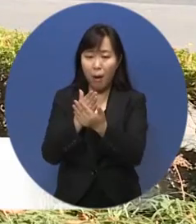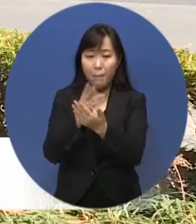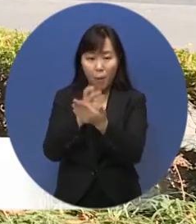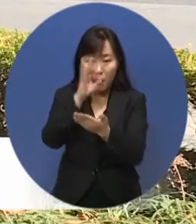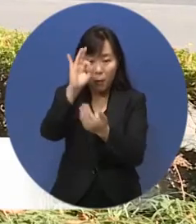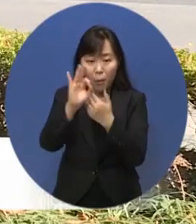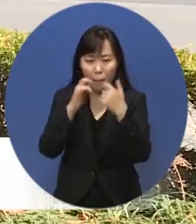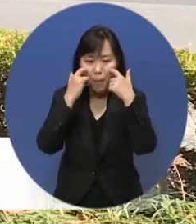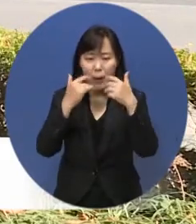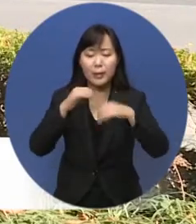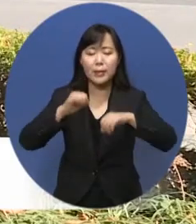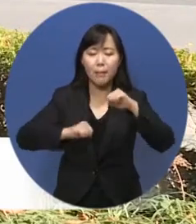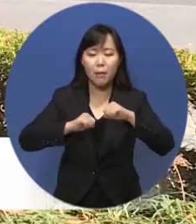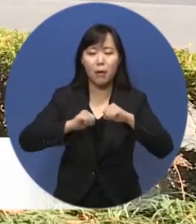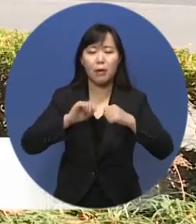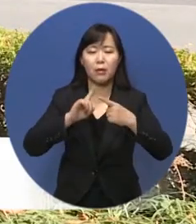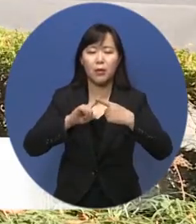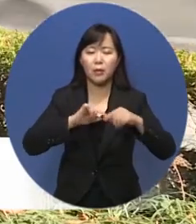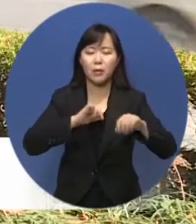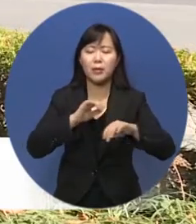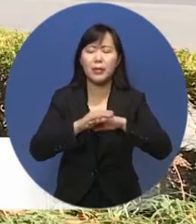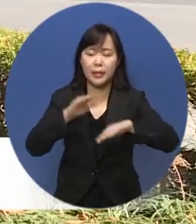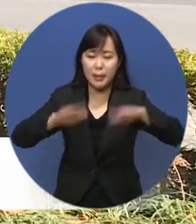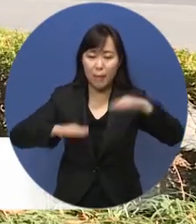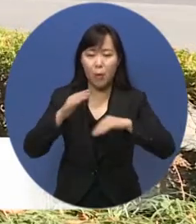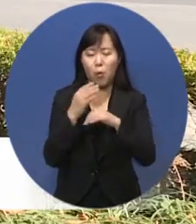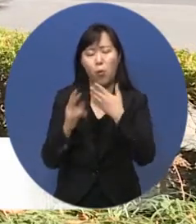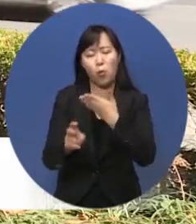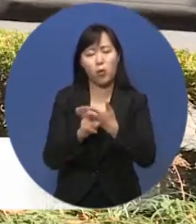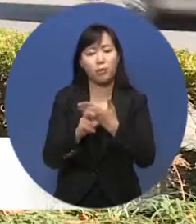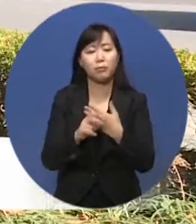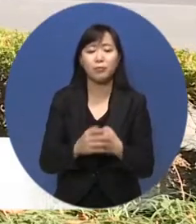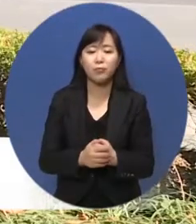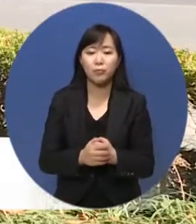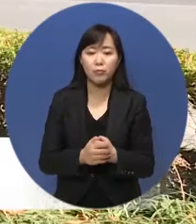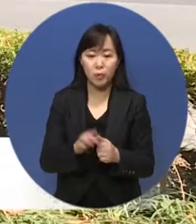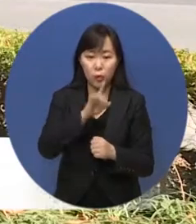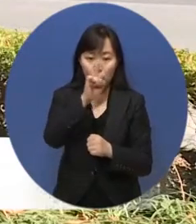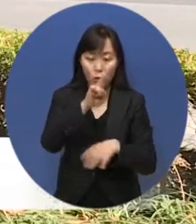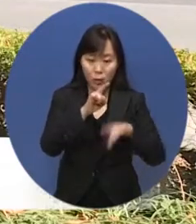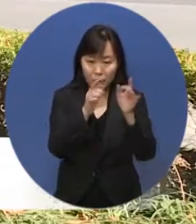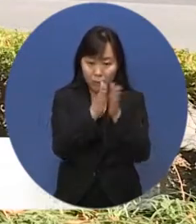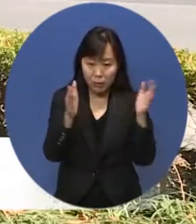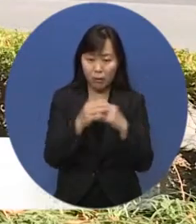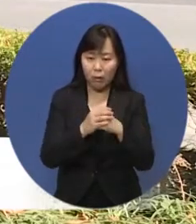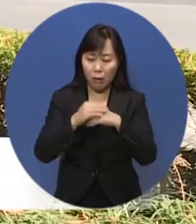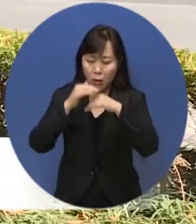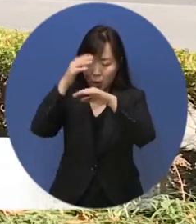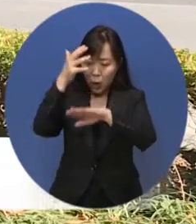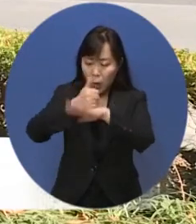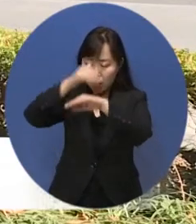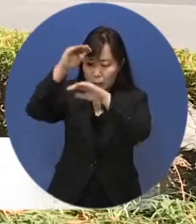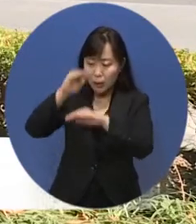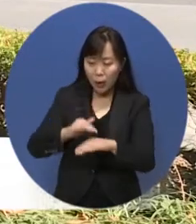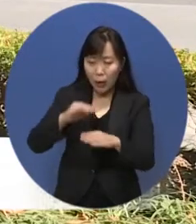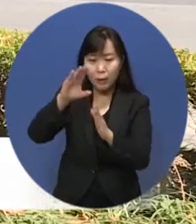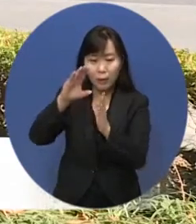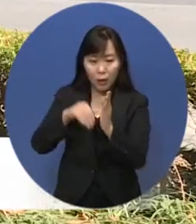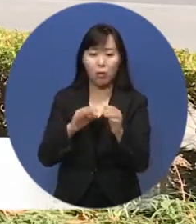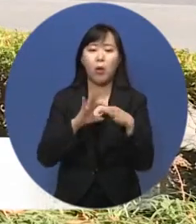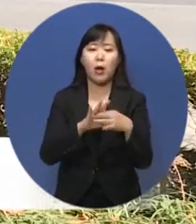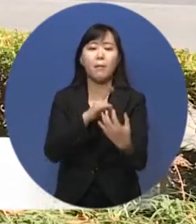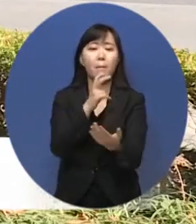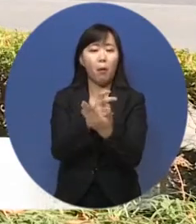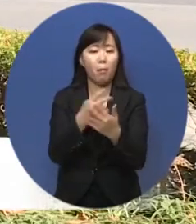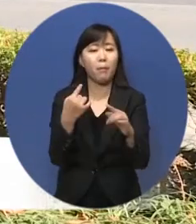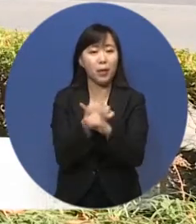명확하게 차별행위이고 위법행위입니다. 소송을 시작으로 또 소송의 결과나 진행 과정 안에서